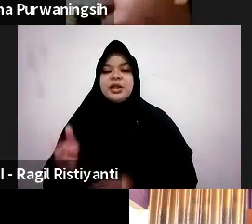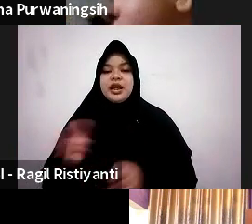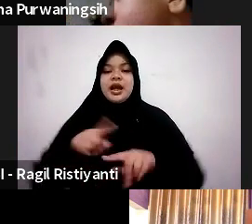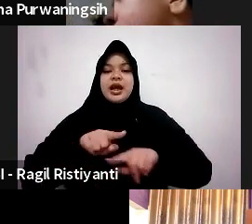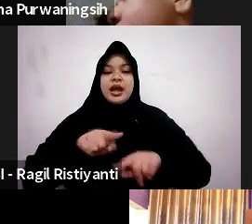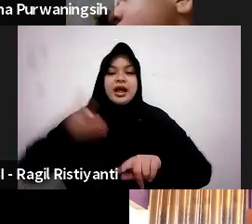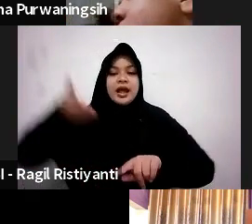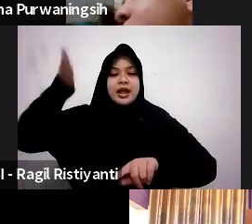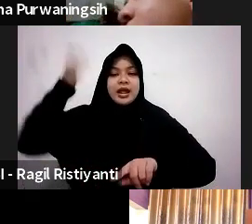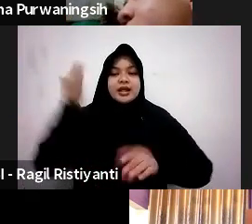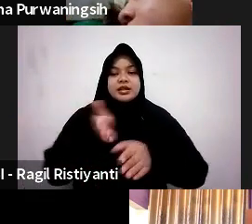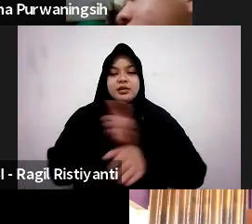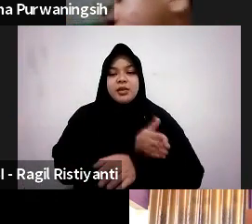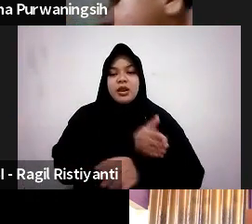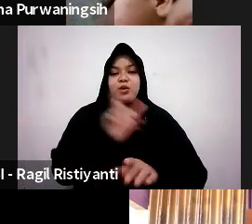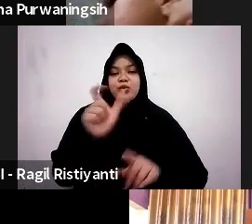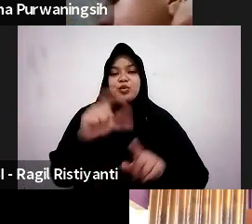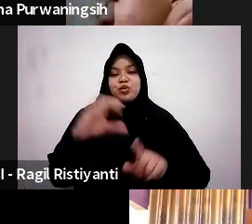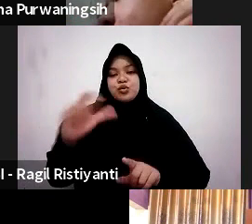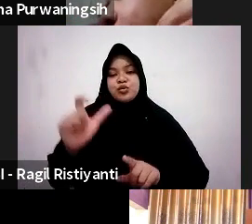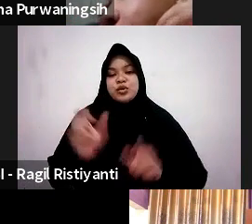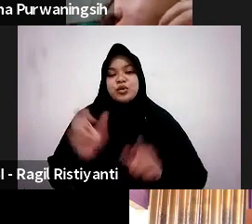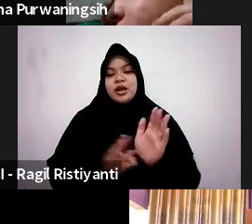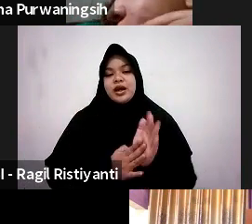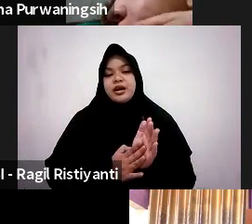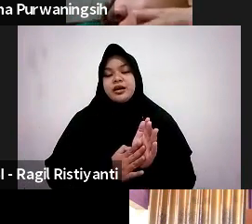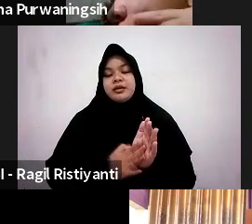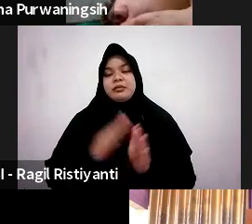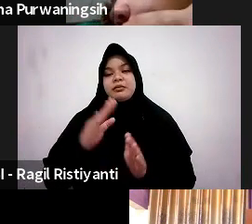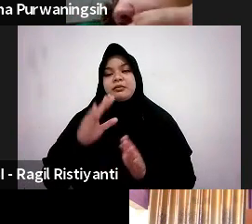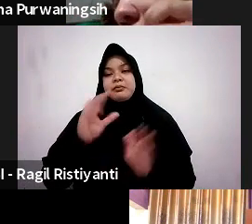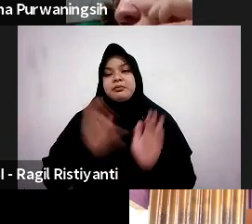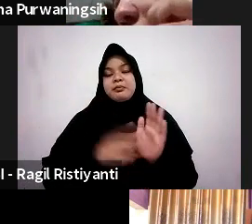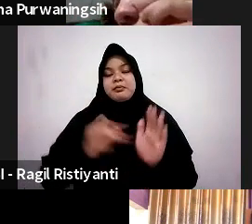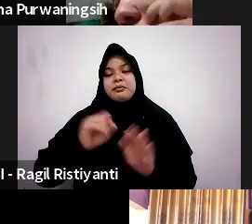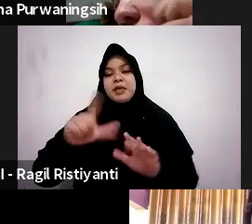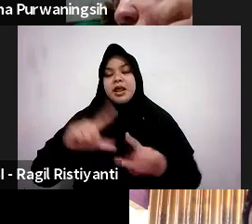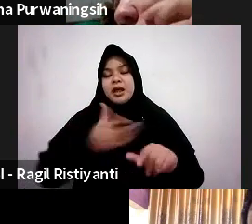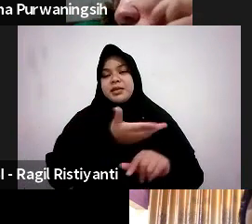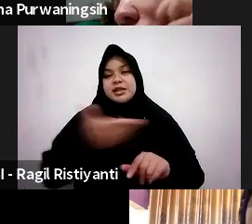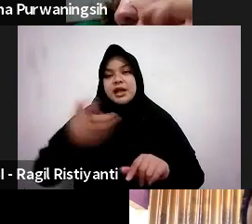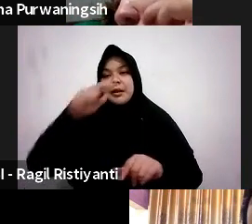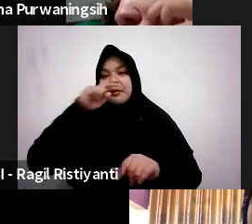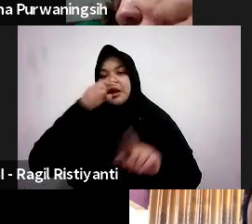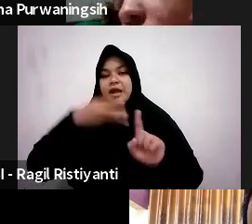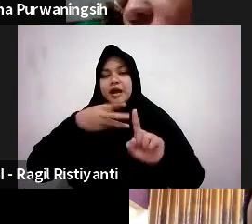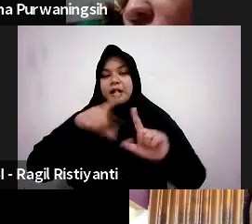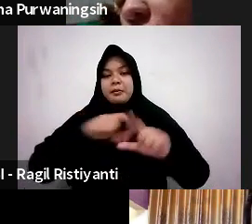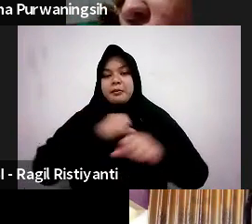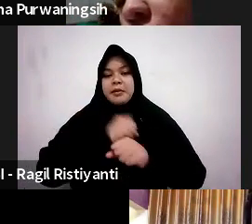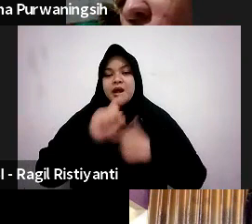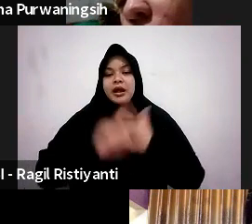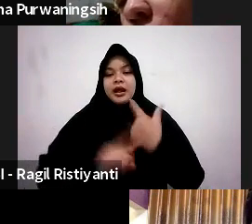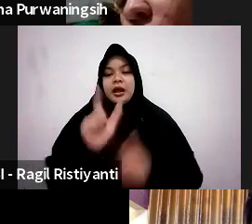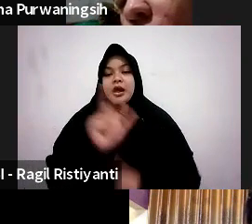bawa pucuk dan Mbak Mila saya apa namanya akan persilahkan Pak rupiah akhir dahulu